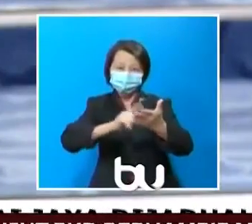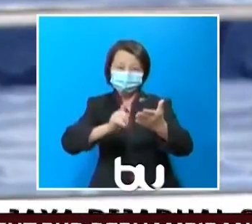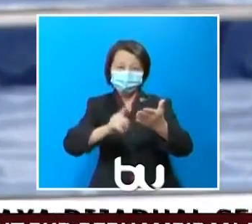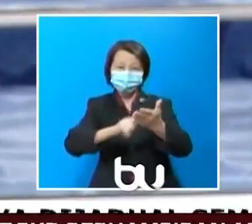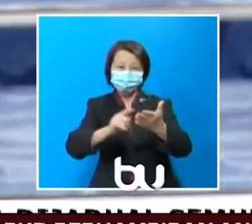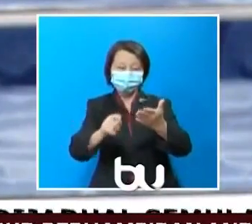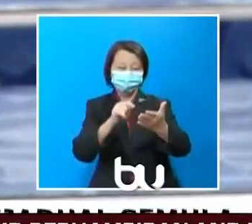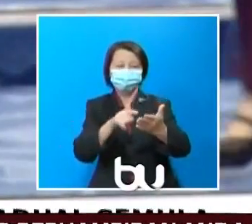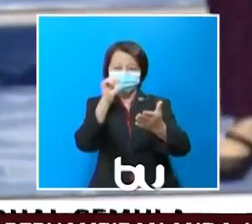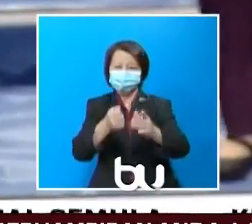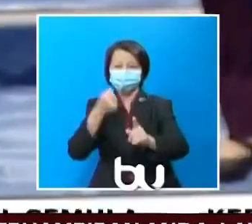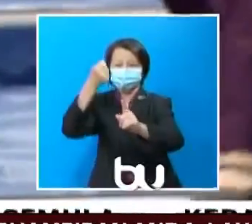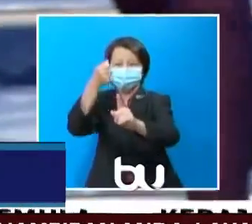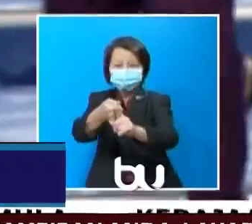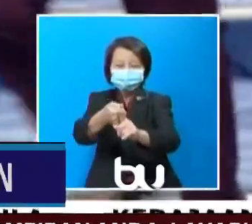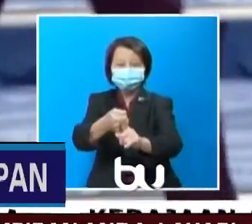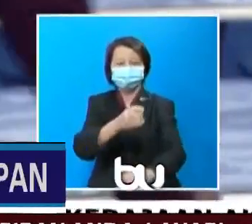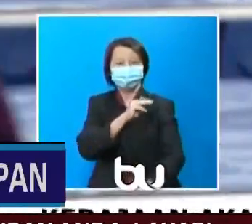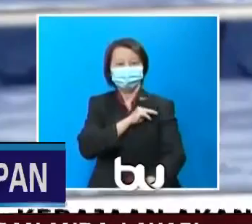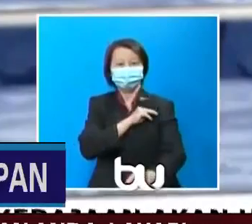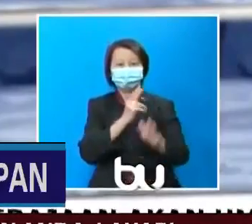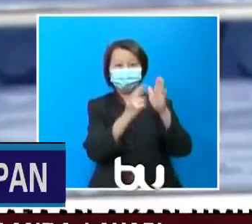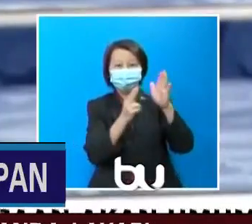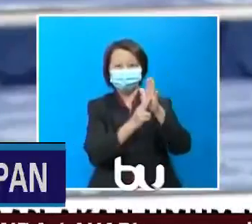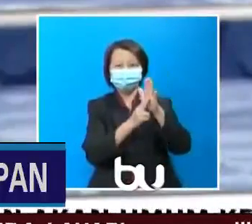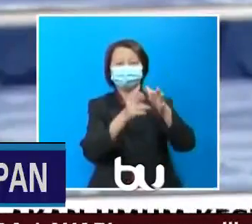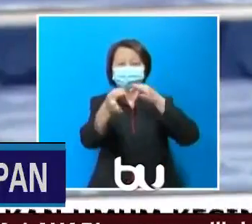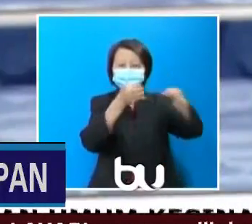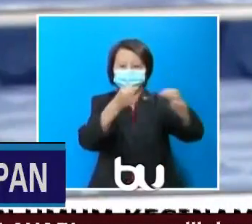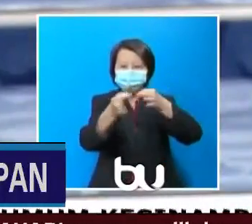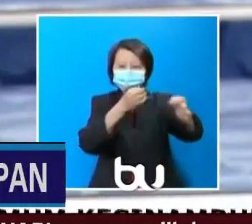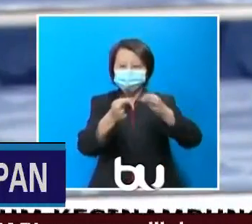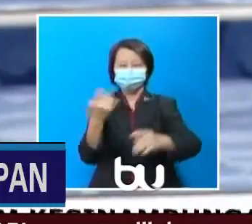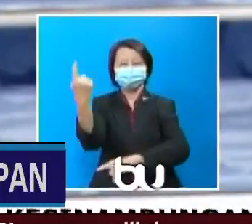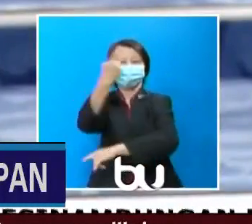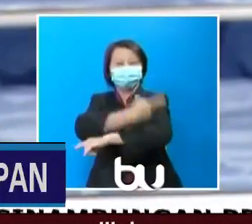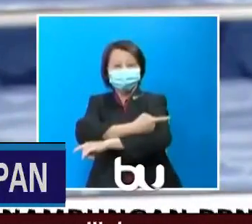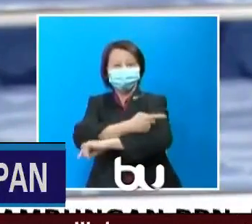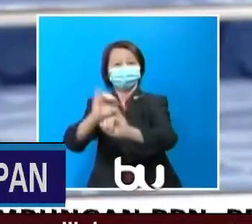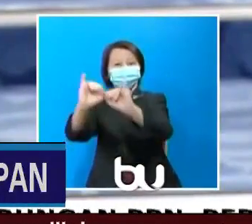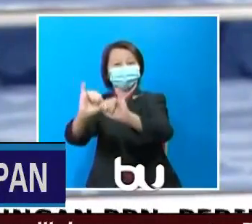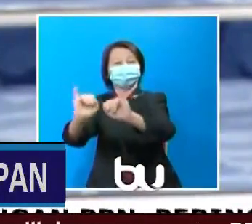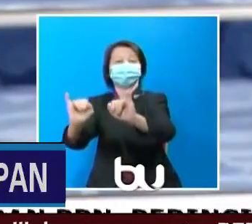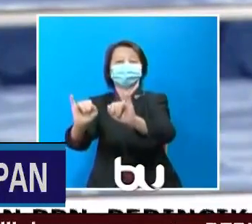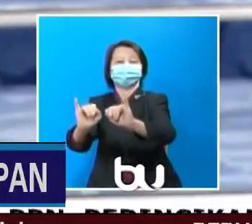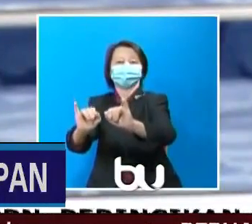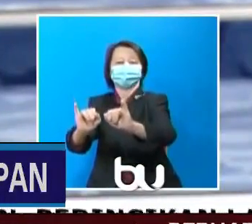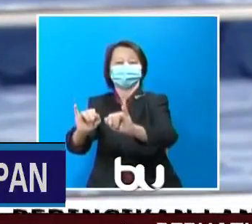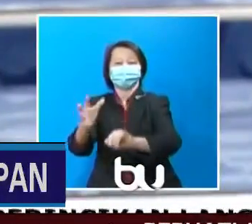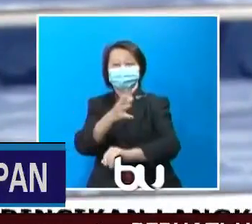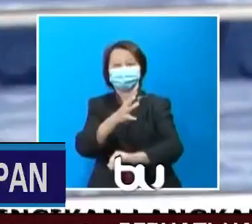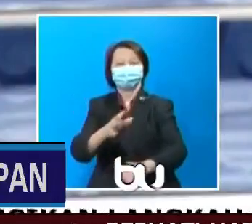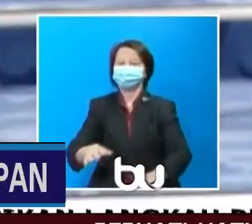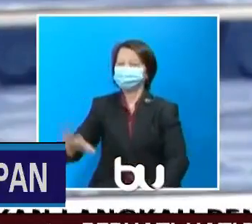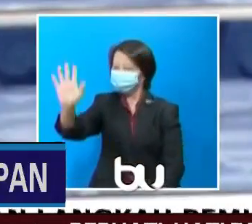mengarahkan menteri undang-undang memberi penjelasan pada hari isnin sedangkan